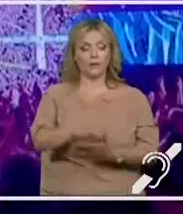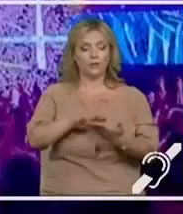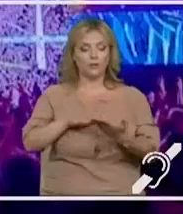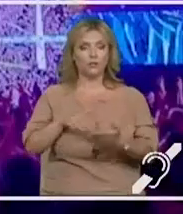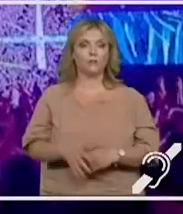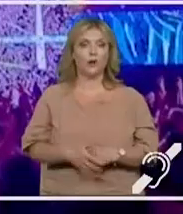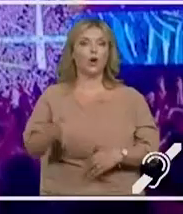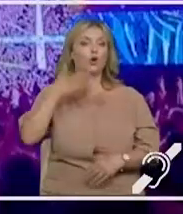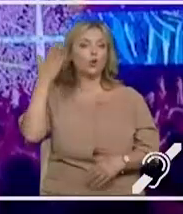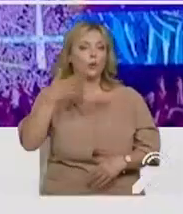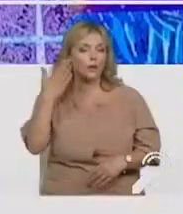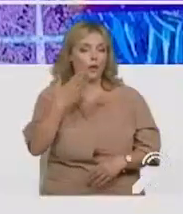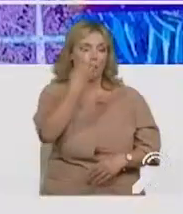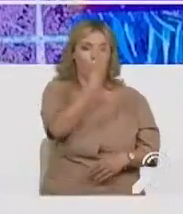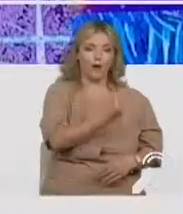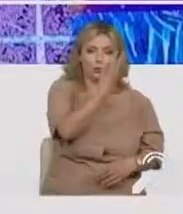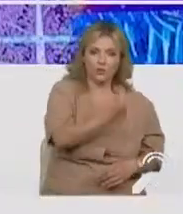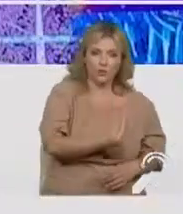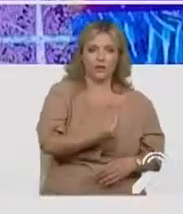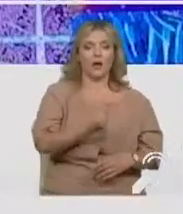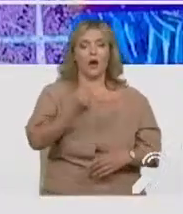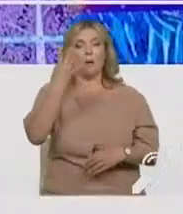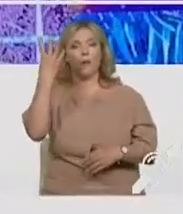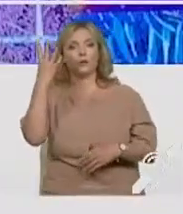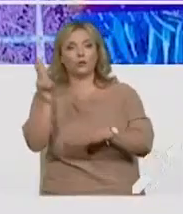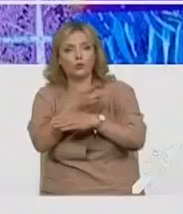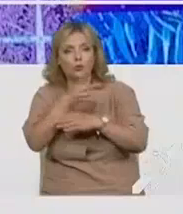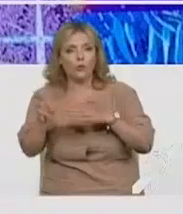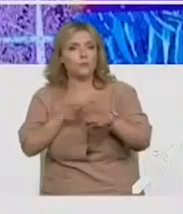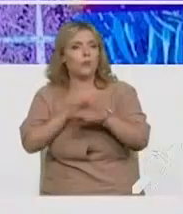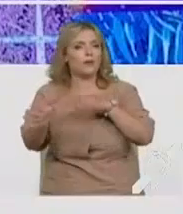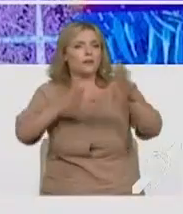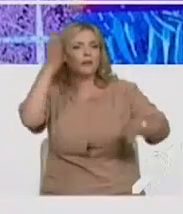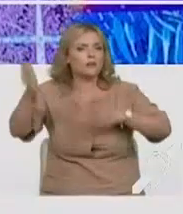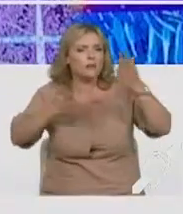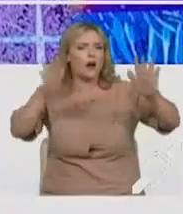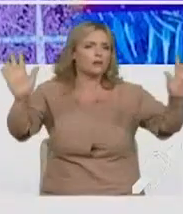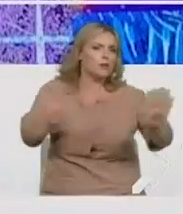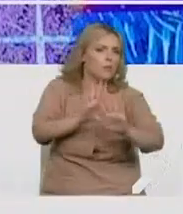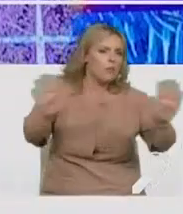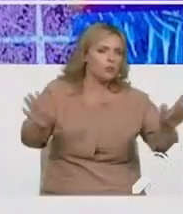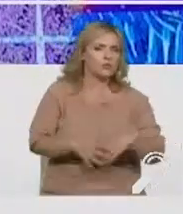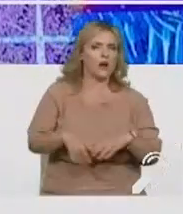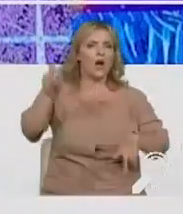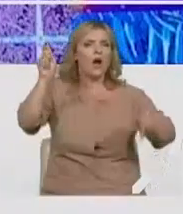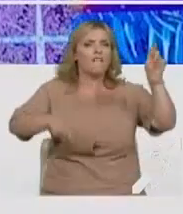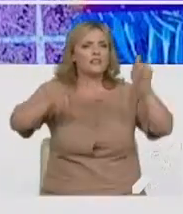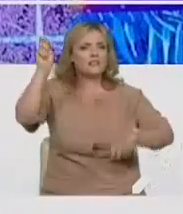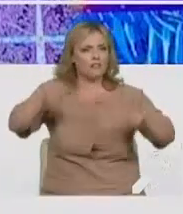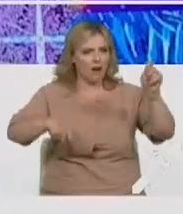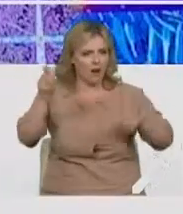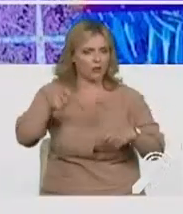Continuăm cu alte știri. În România, după 4 zile și 4 nopți pline de distracție și muzică, festivalul Neversia a ajuns la